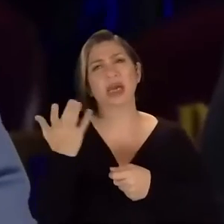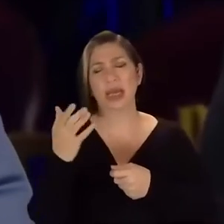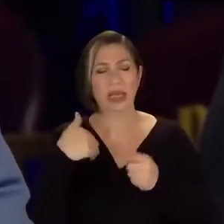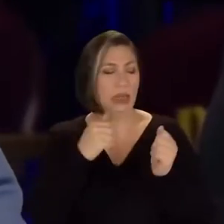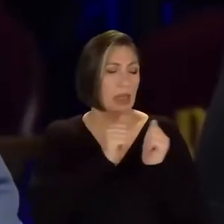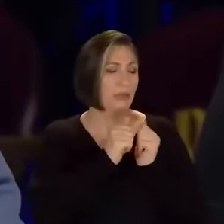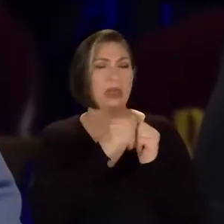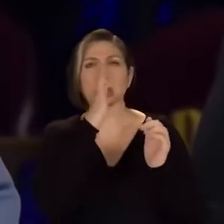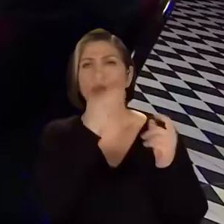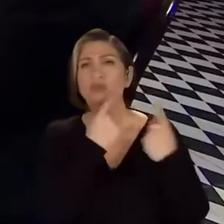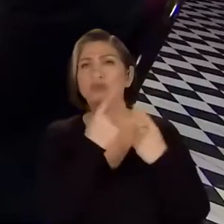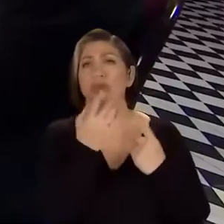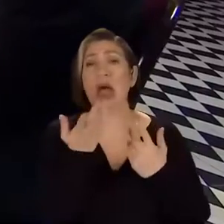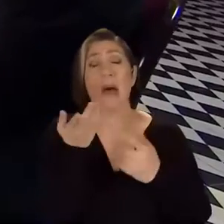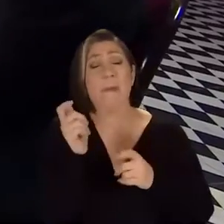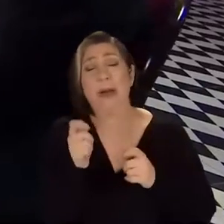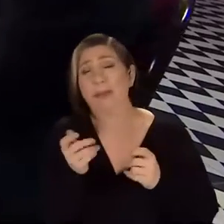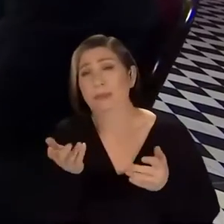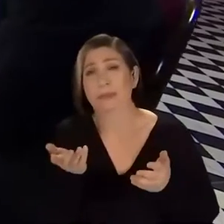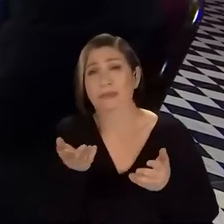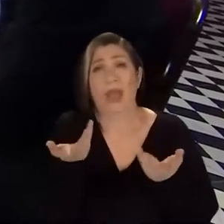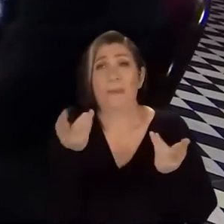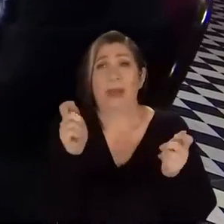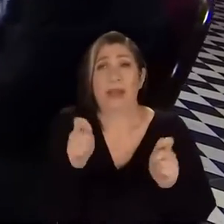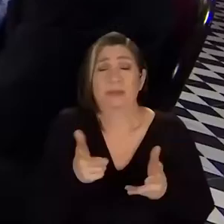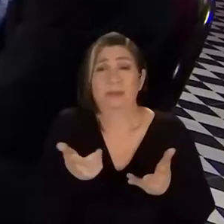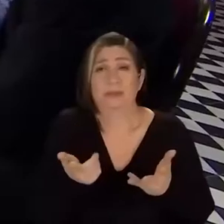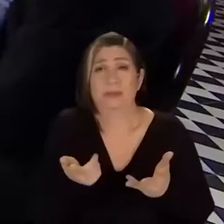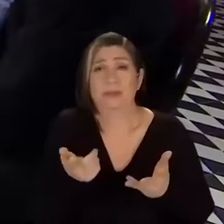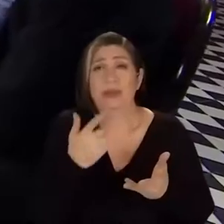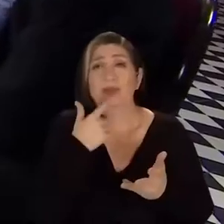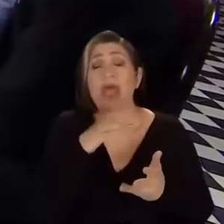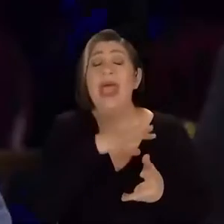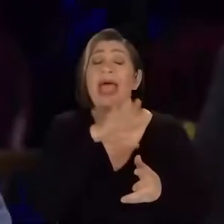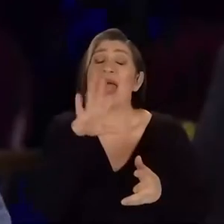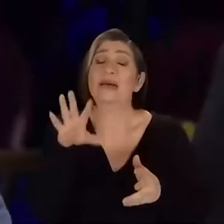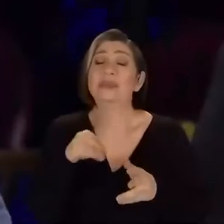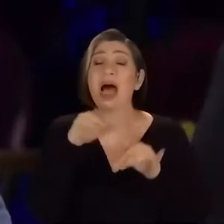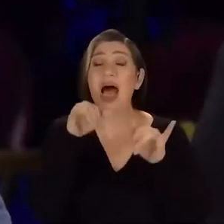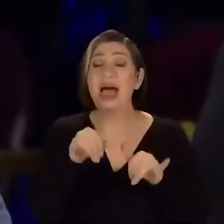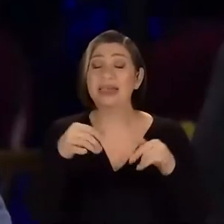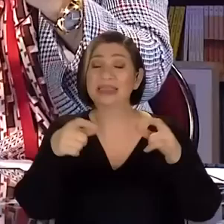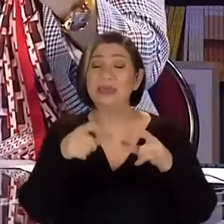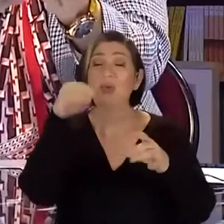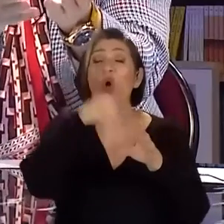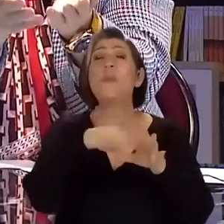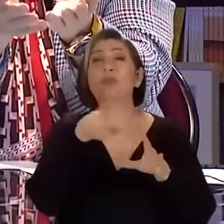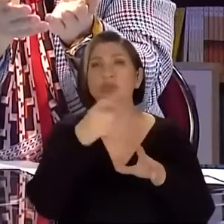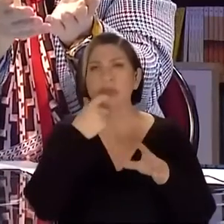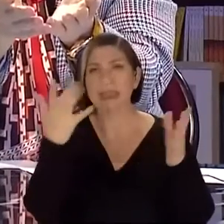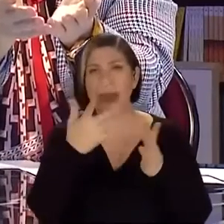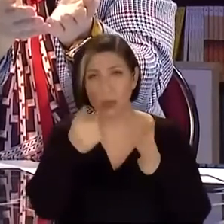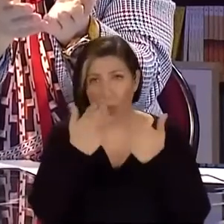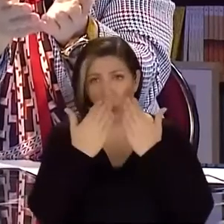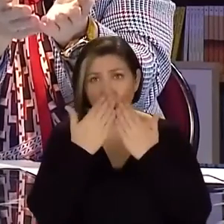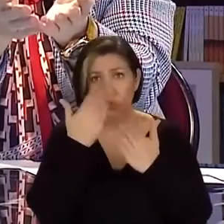Yanımda kimlerin ne konuştuğunu bilmiyorum. Ne yapalım? Diyor ki ne yapalım? Diyor ki hepsini aynı sepete koymayın. Lan bunca sene bunun için